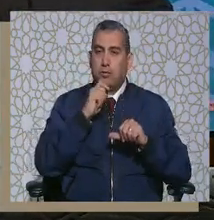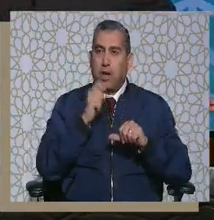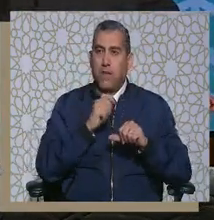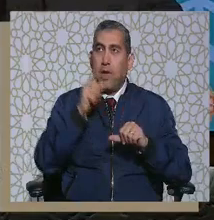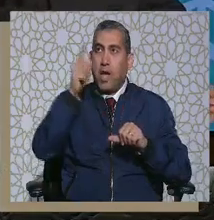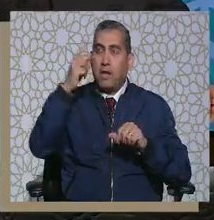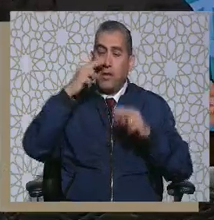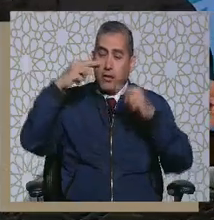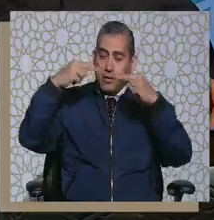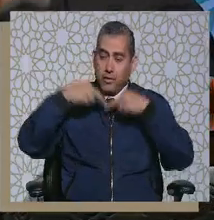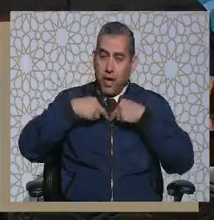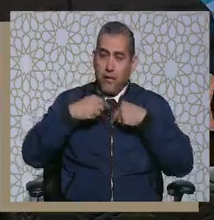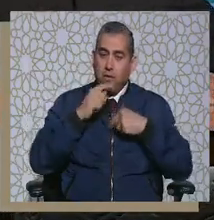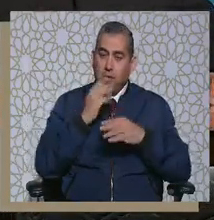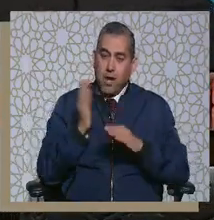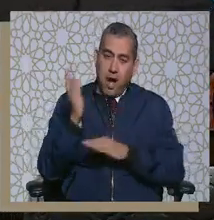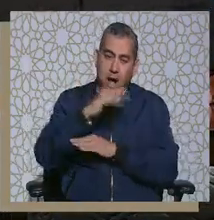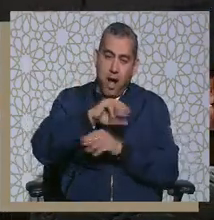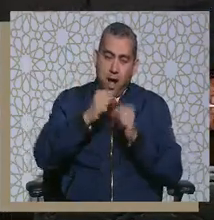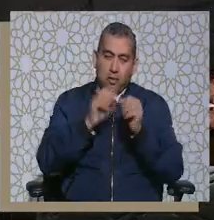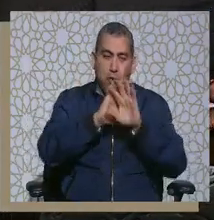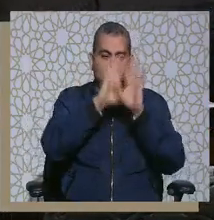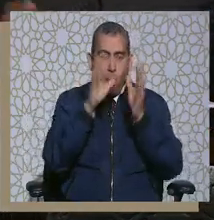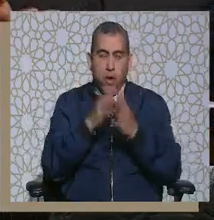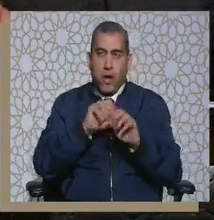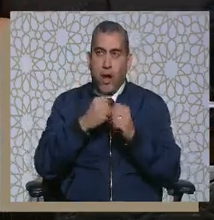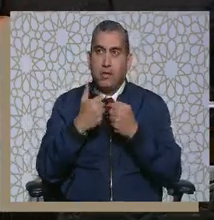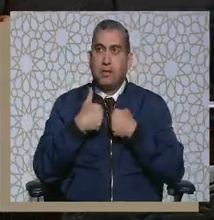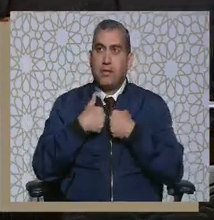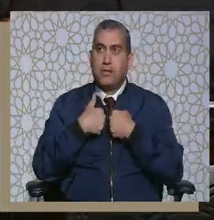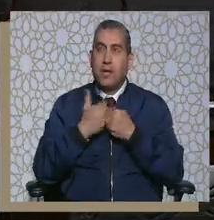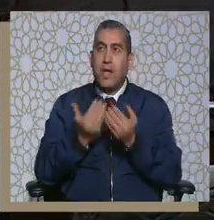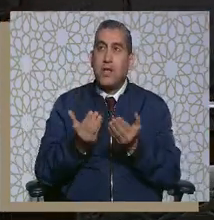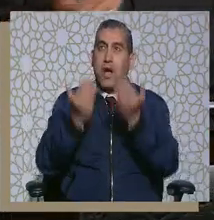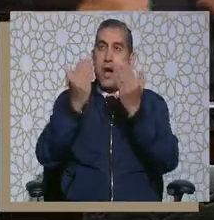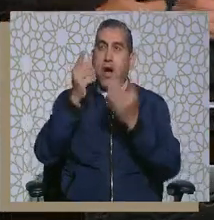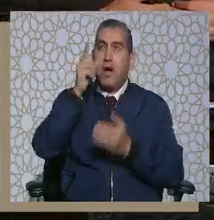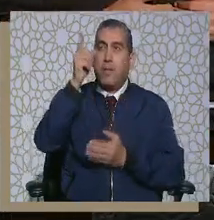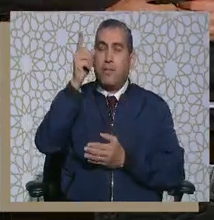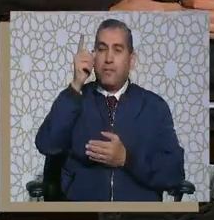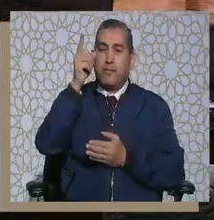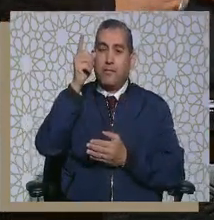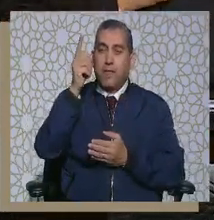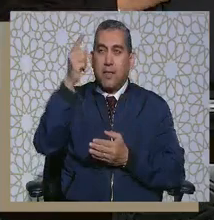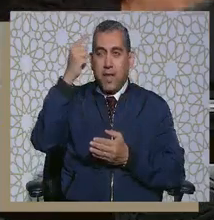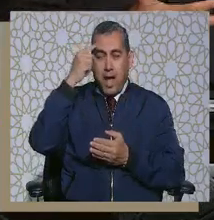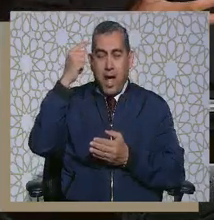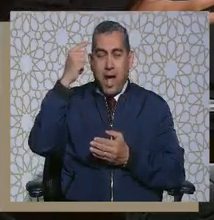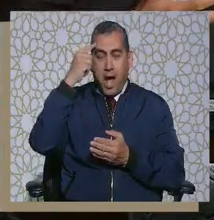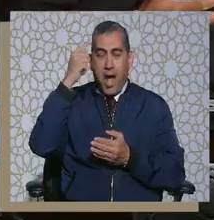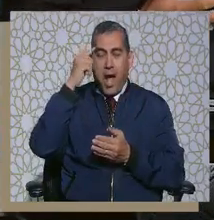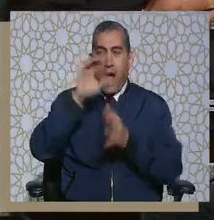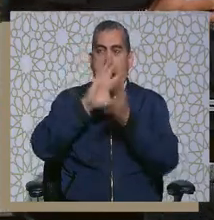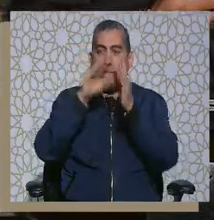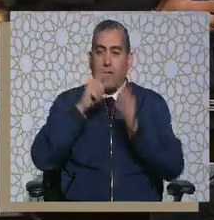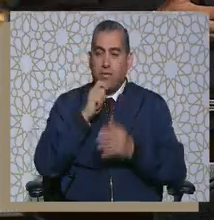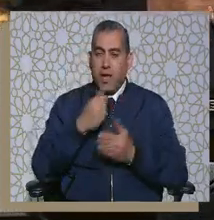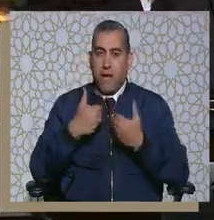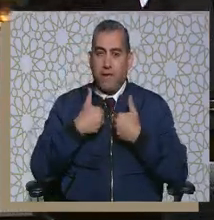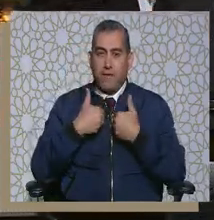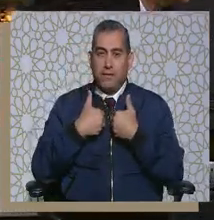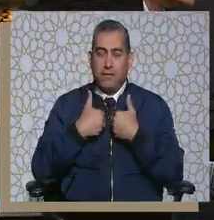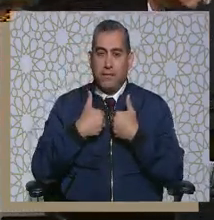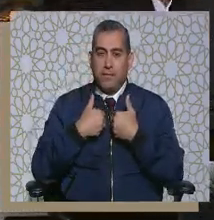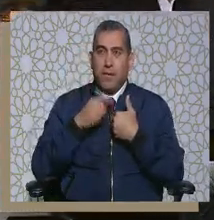تراني قد كسرني كل شيء وانت يا مولانا تعلم ان هذا من وهمي